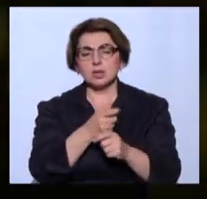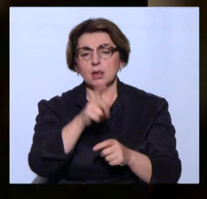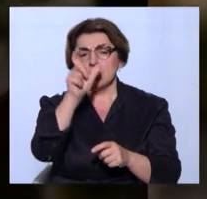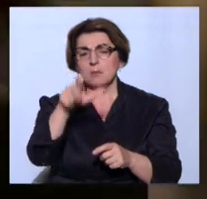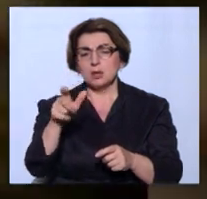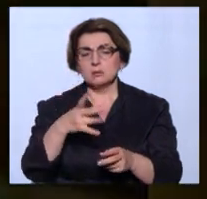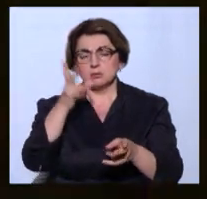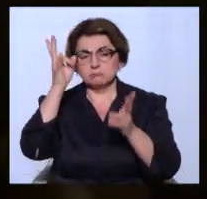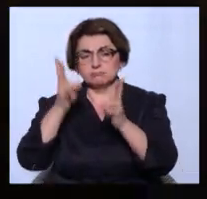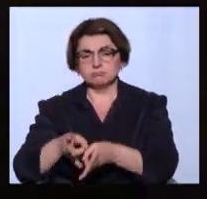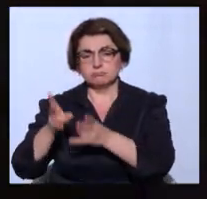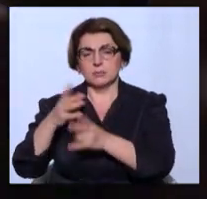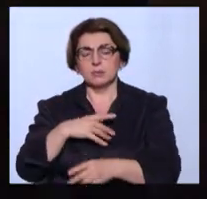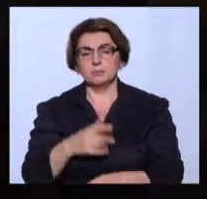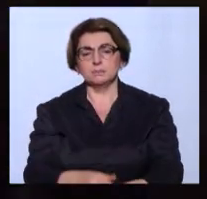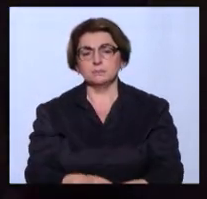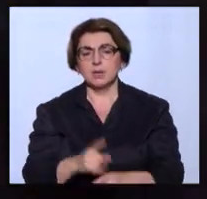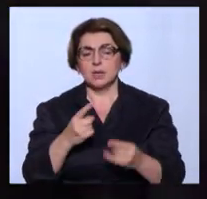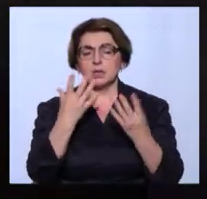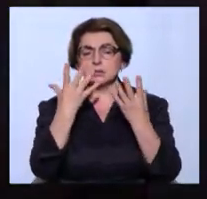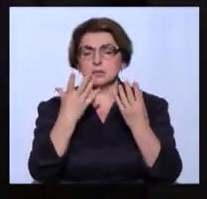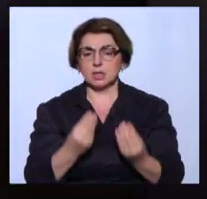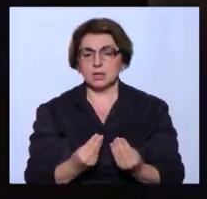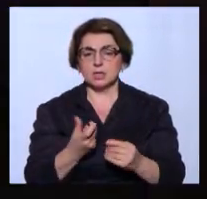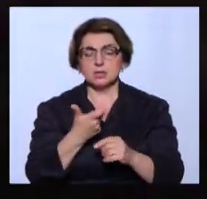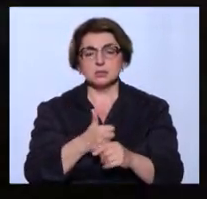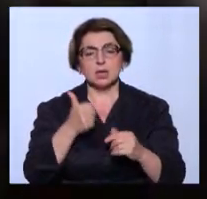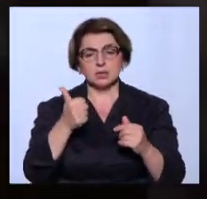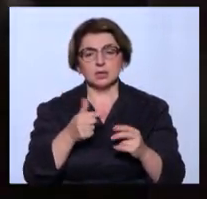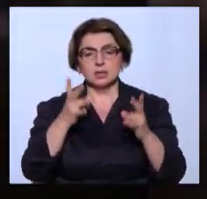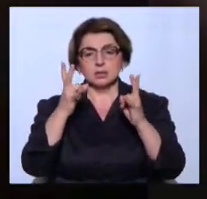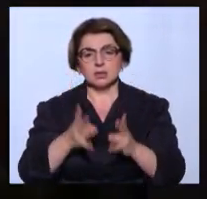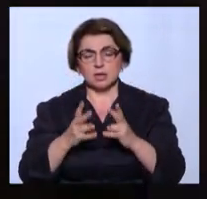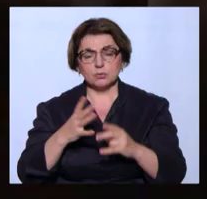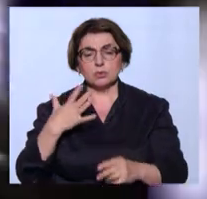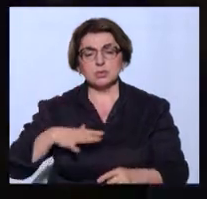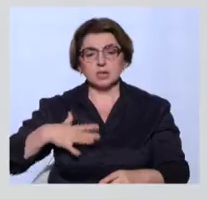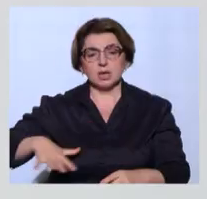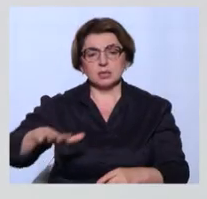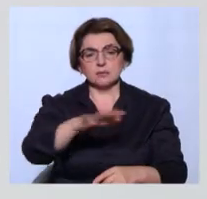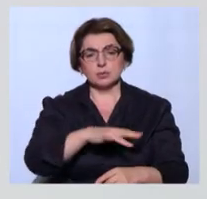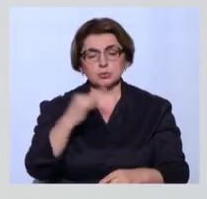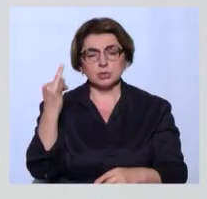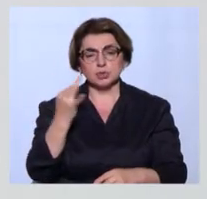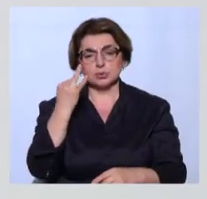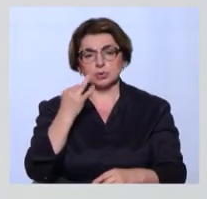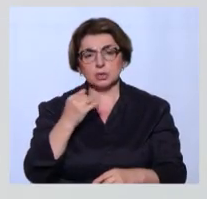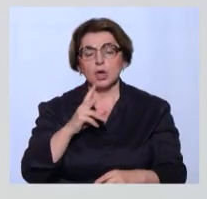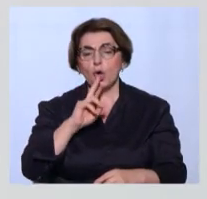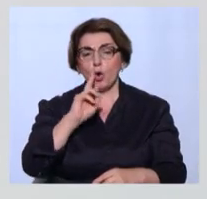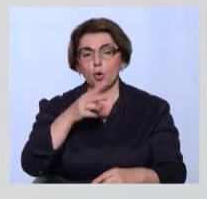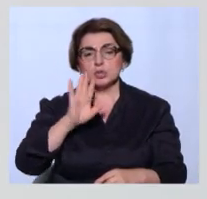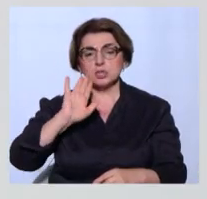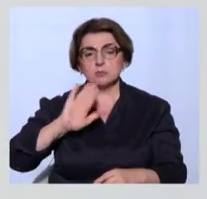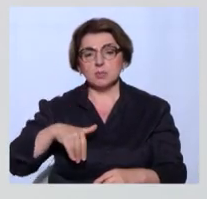ბევრი ადამიანი დასახიჩდა. ეს დღე, რა თქმა უნდა, ძალიან ტრაგიკულია ჩვენ ისტორიაში. შემდეგ კი 2